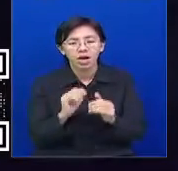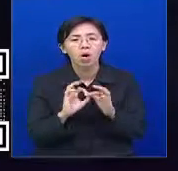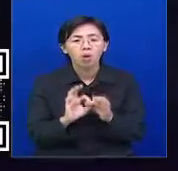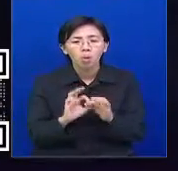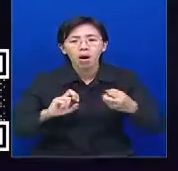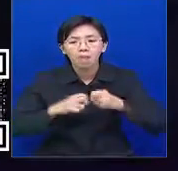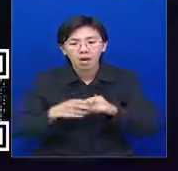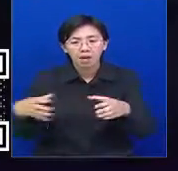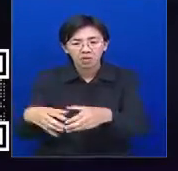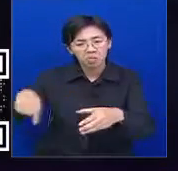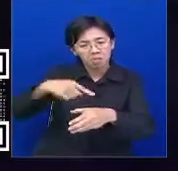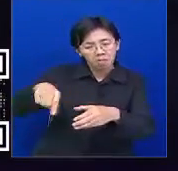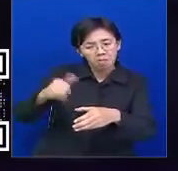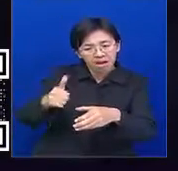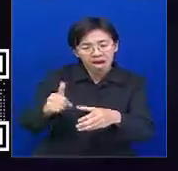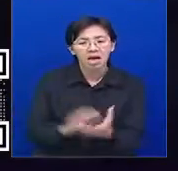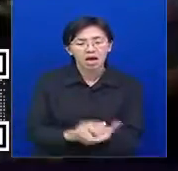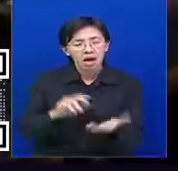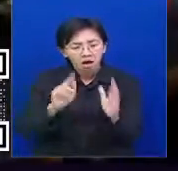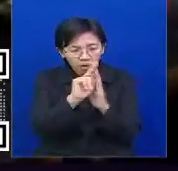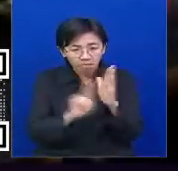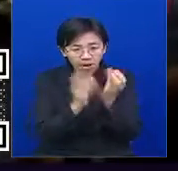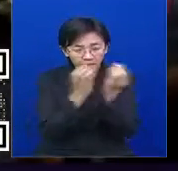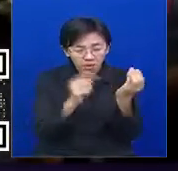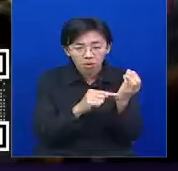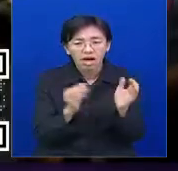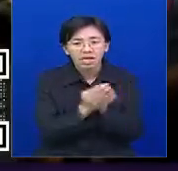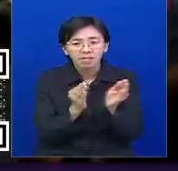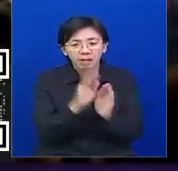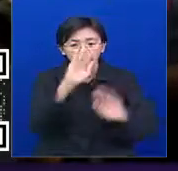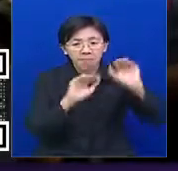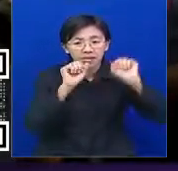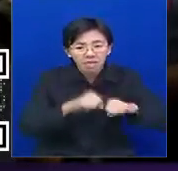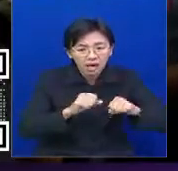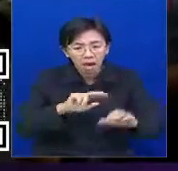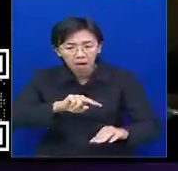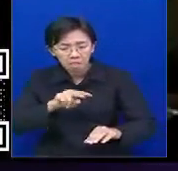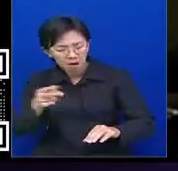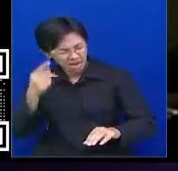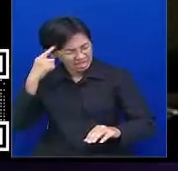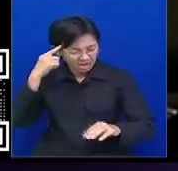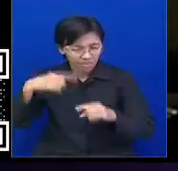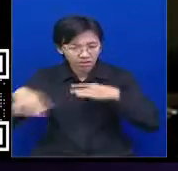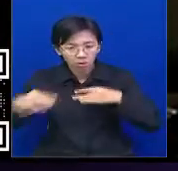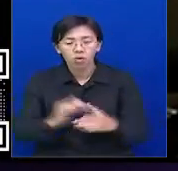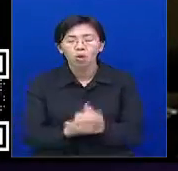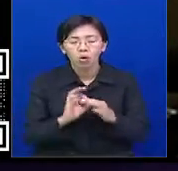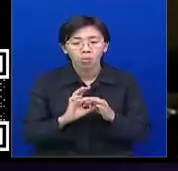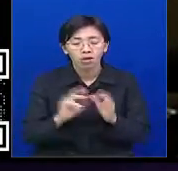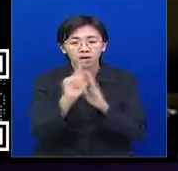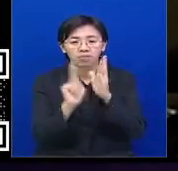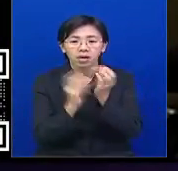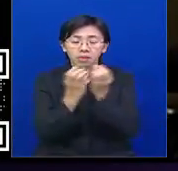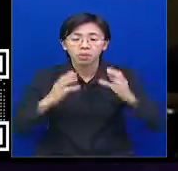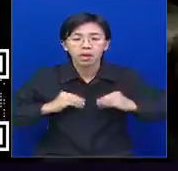างกลุ่มที่อาจจะบิดเบือนโดยการแปลความหมายของผลประชามติในทางที่ไม่ถูกต้องแม้จะรับหรือไม่รับร่างรัฐธรรมนู